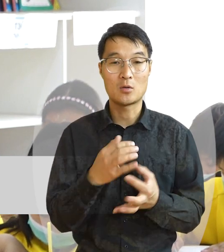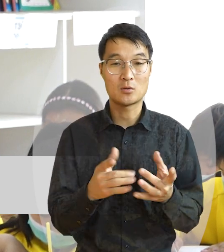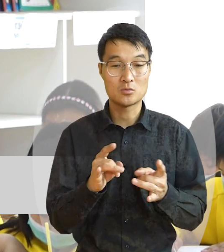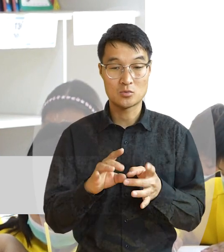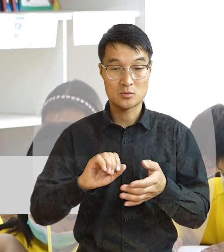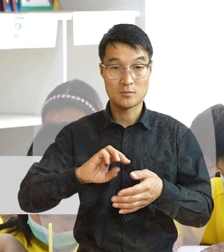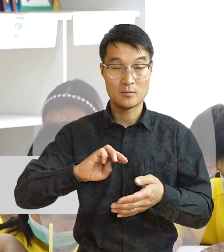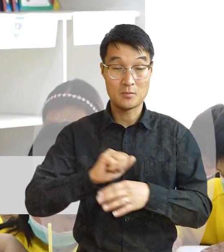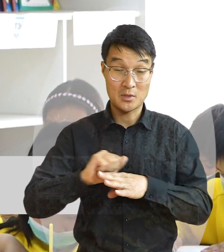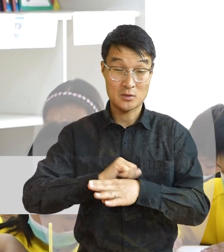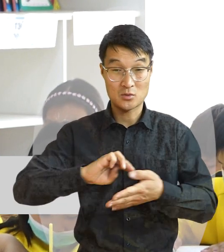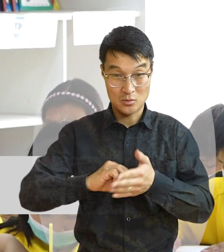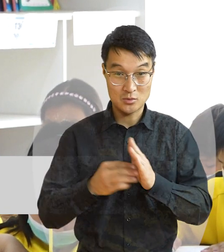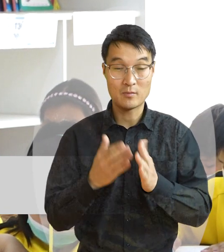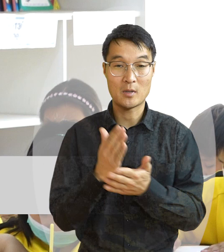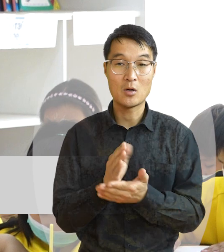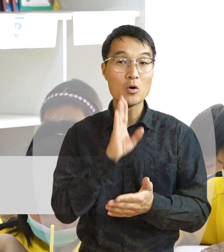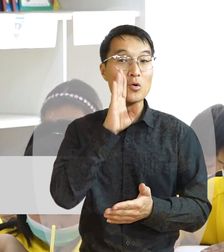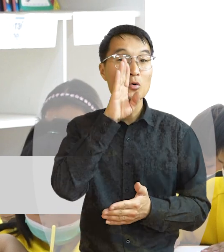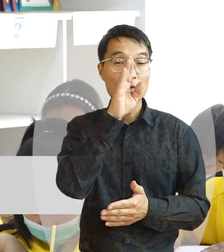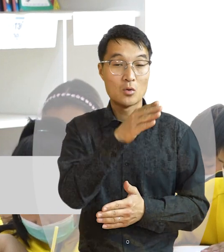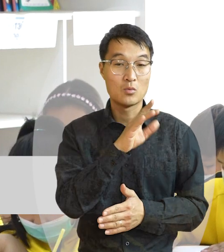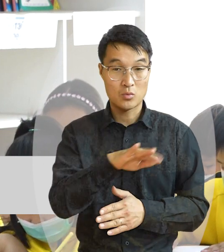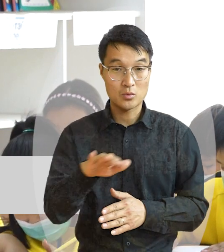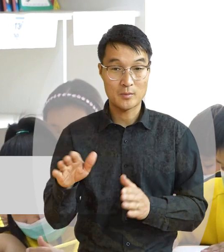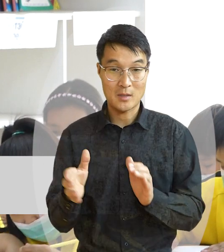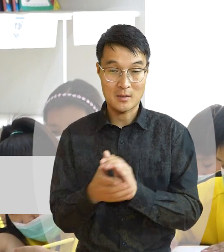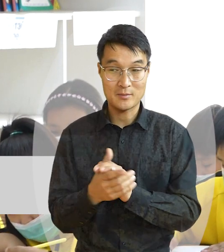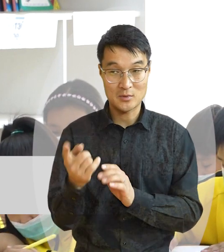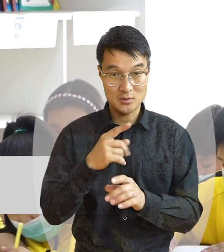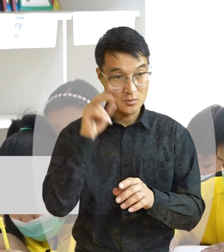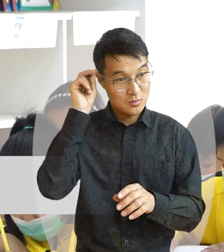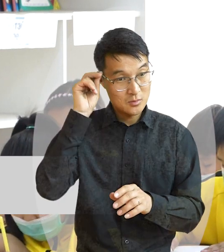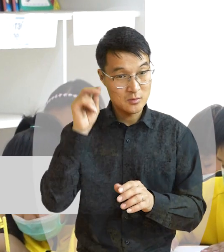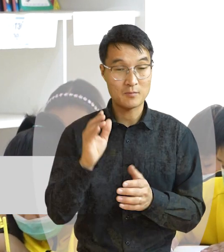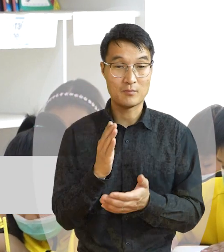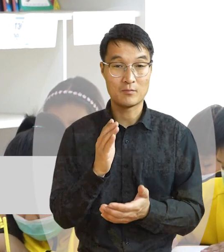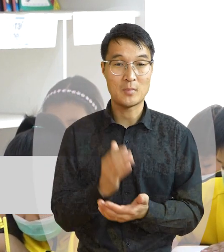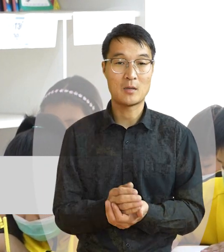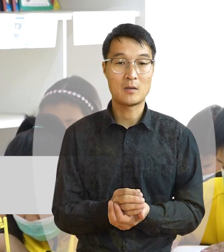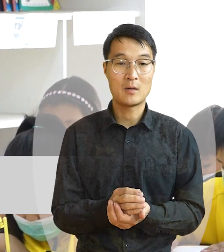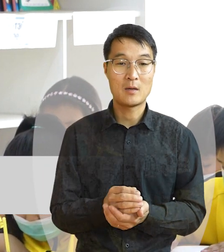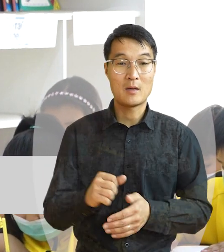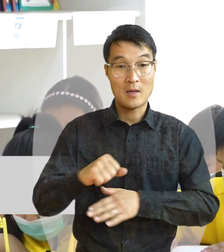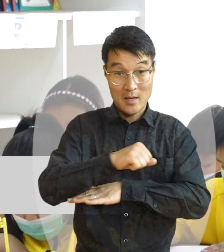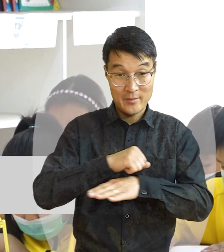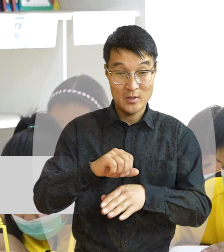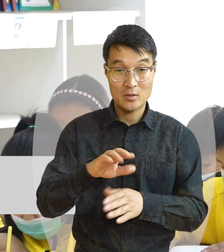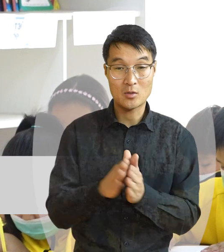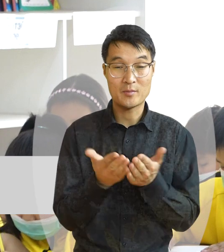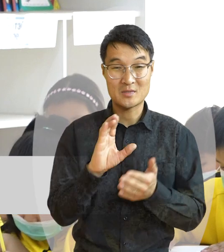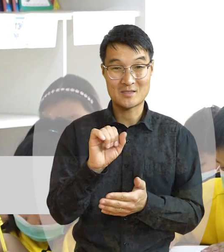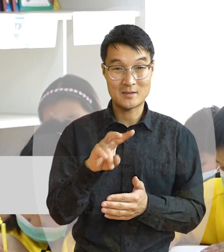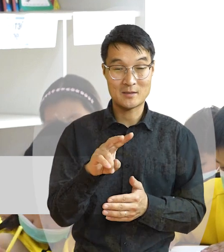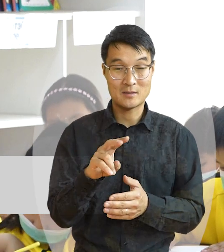байгуулагдсан энэ цахим уншлагыг уншсанаара хүүхдүүдэд гарсан үр дүн бол нилээд байгаа. За, тэгэхээр ямар үр дүн гарсан бэ гэхээр хүүхдүүд маань